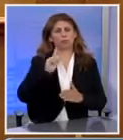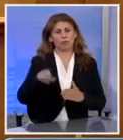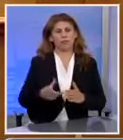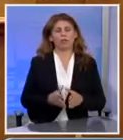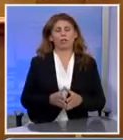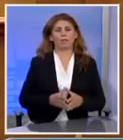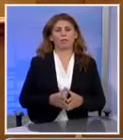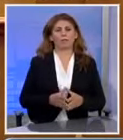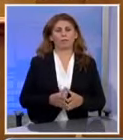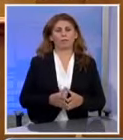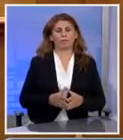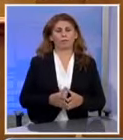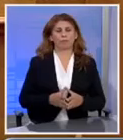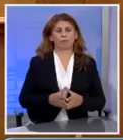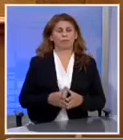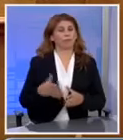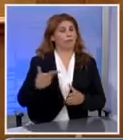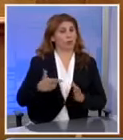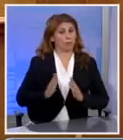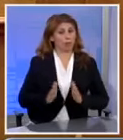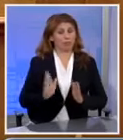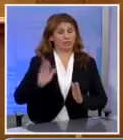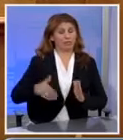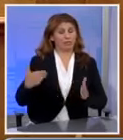Έχουμε προχωρήσει το τελευταίο διάστημα